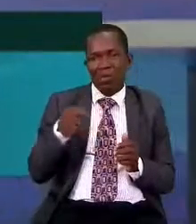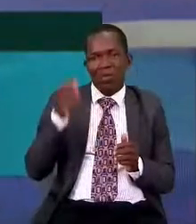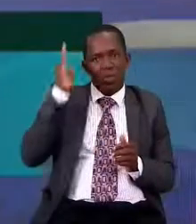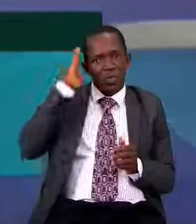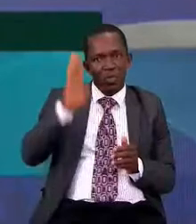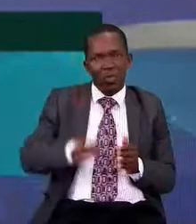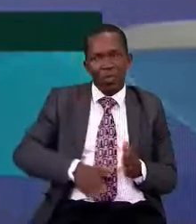par